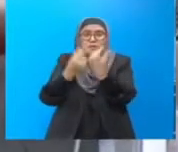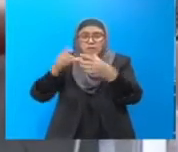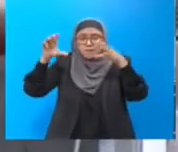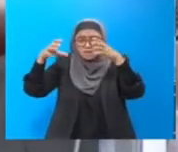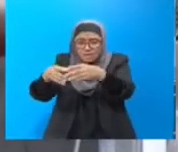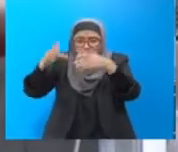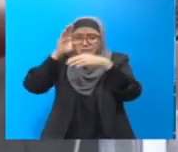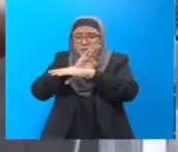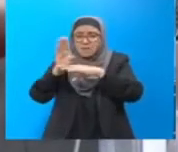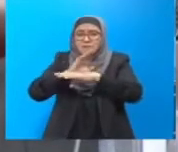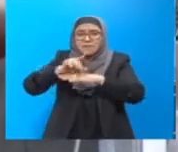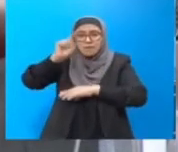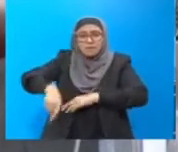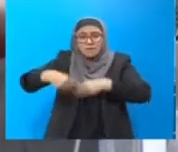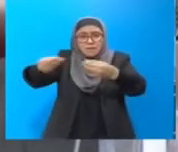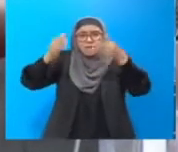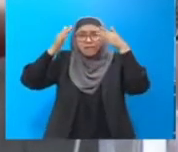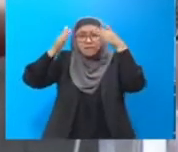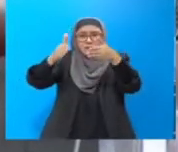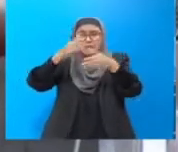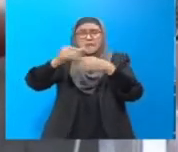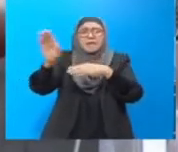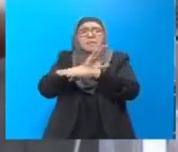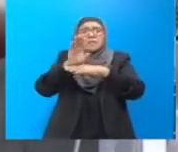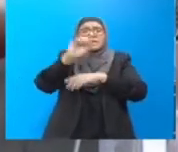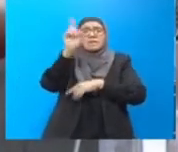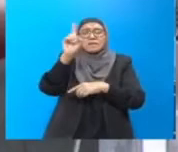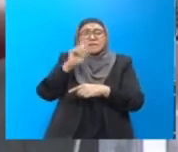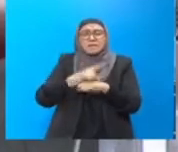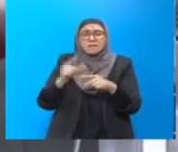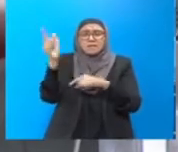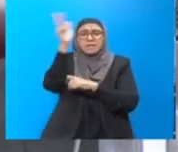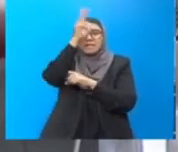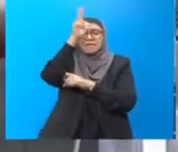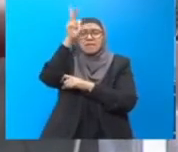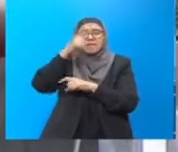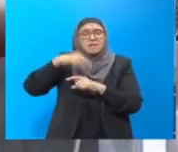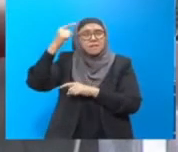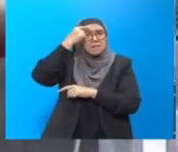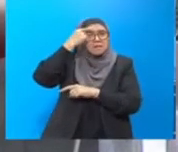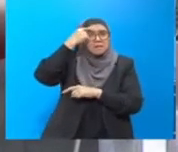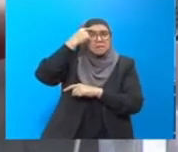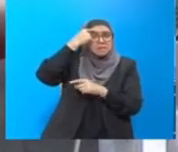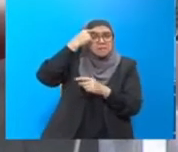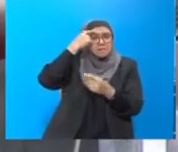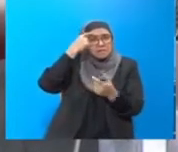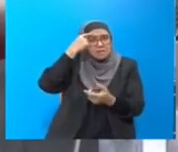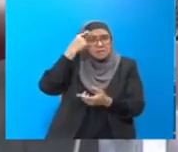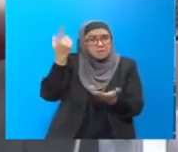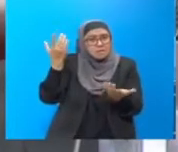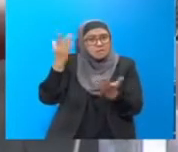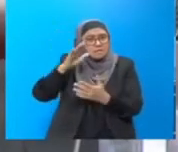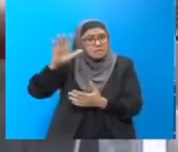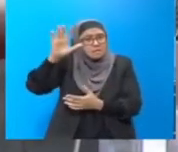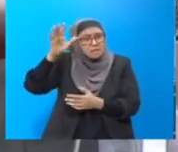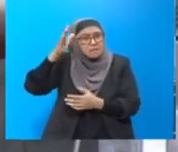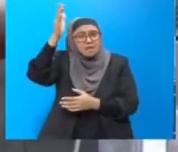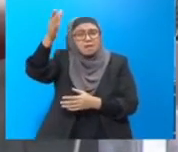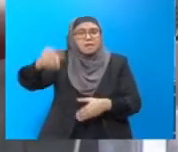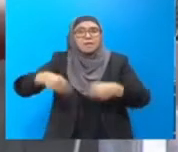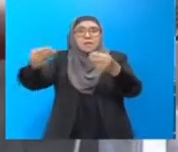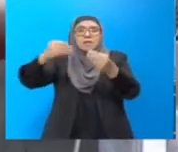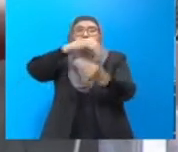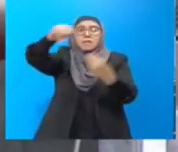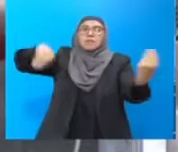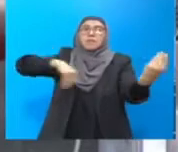berfokus dan bisnis-bisnis manual yang kerajaan rangkaian Rahmat ramalkan janken boleh memberi pelanggan litrock